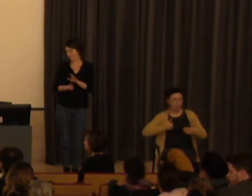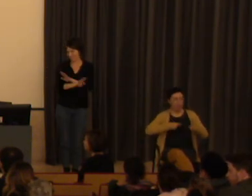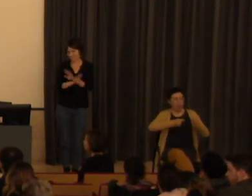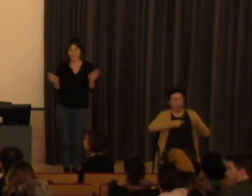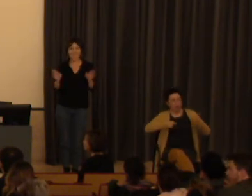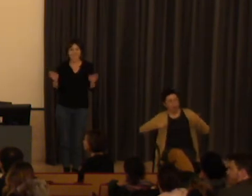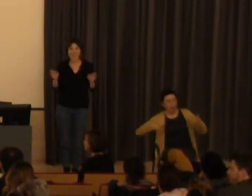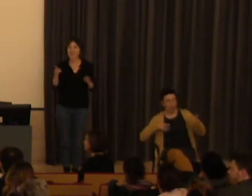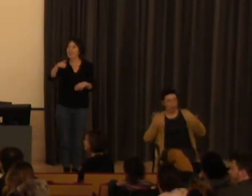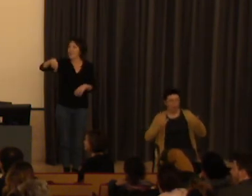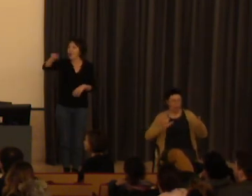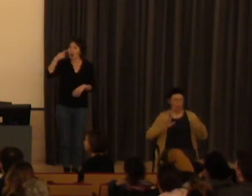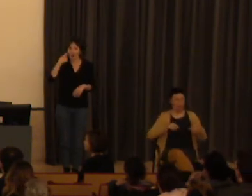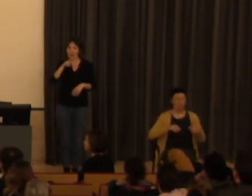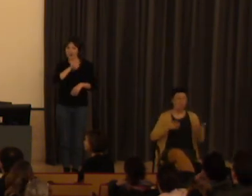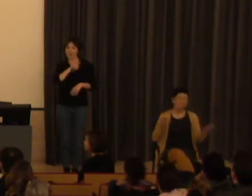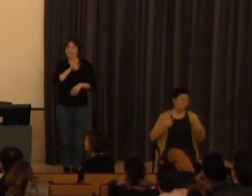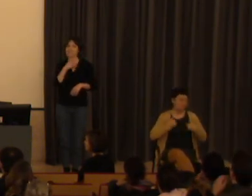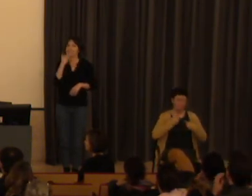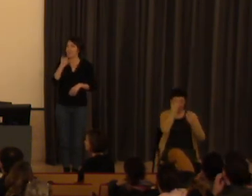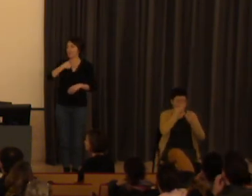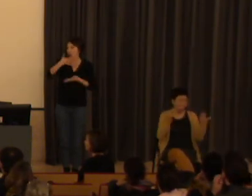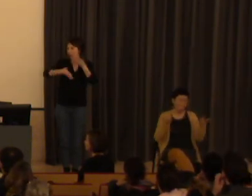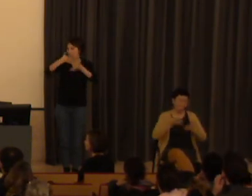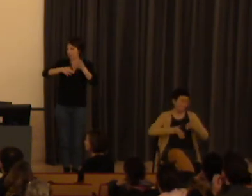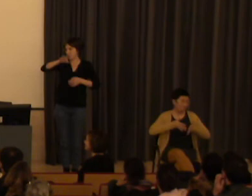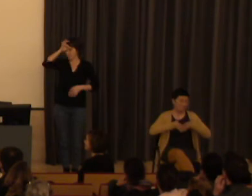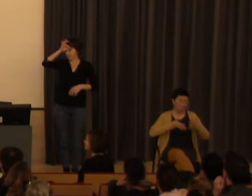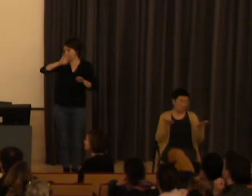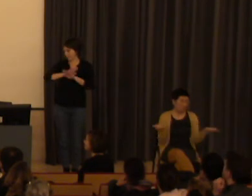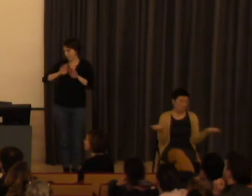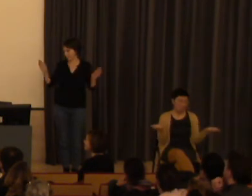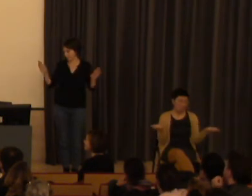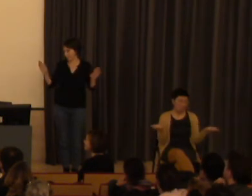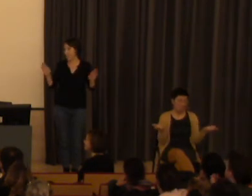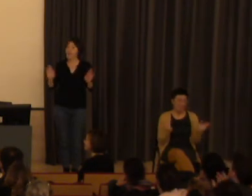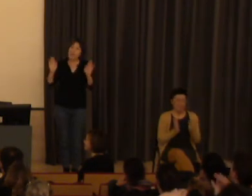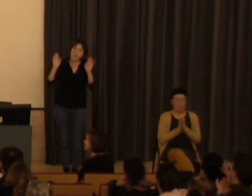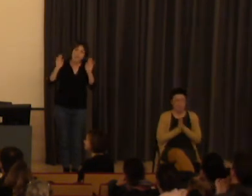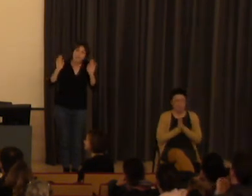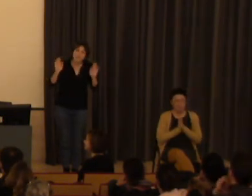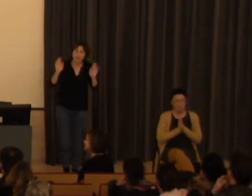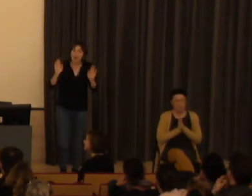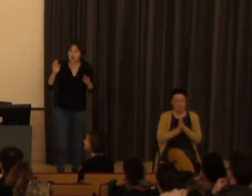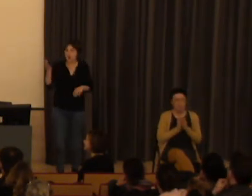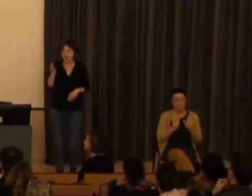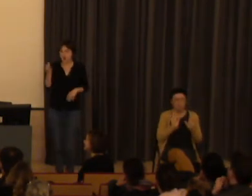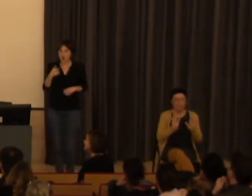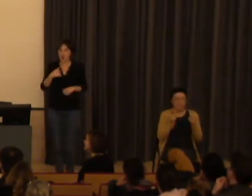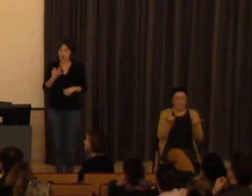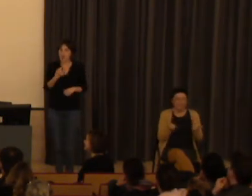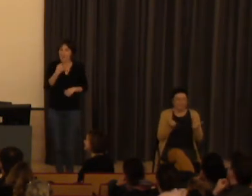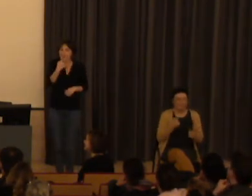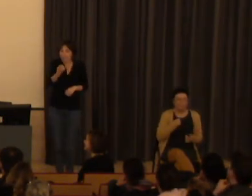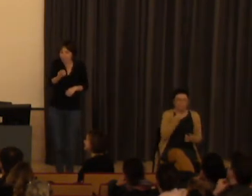Els que em coneixeu sabeu que no sé parlar llengua de signes, però com que ara us he de dir una cosa que és molt